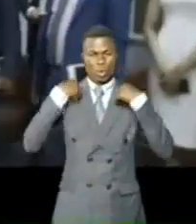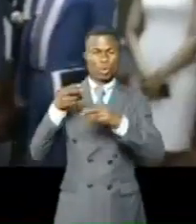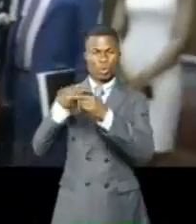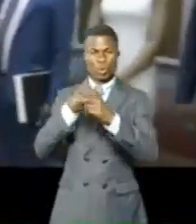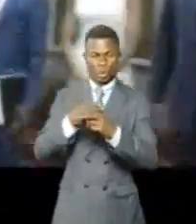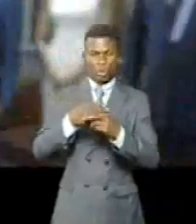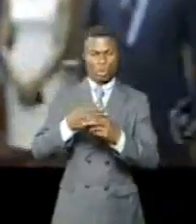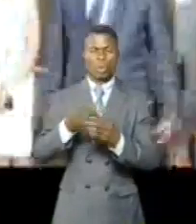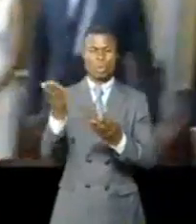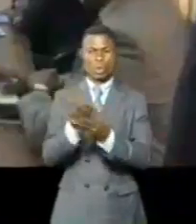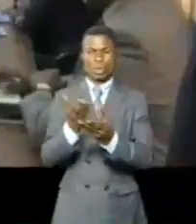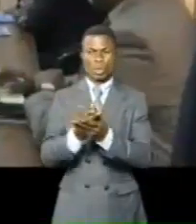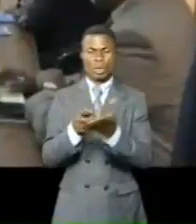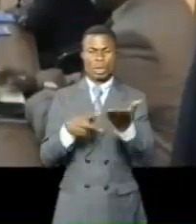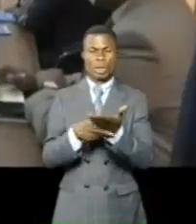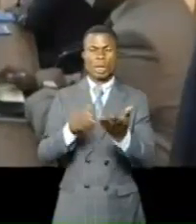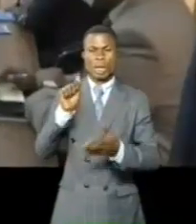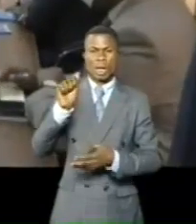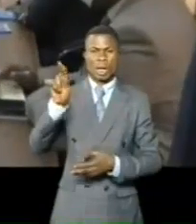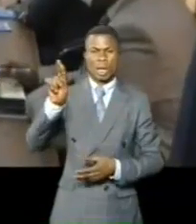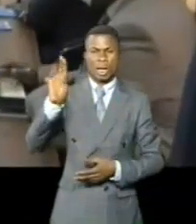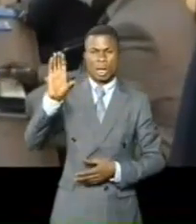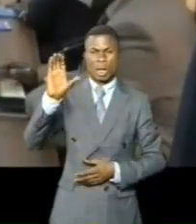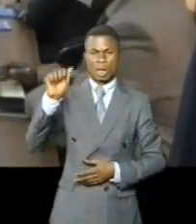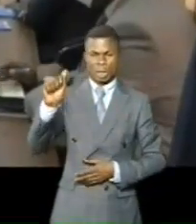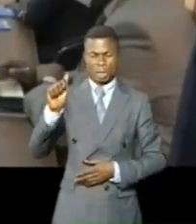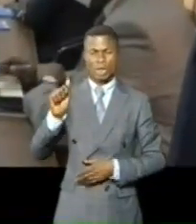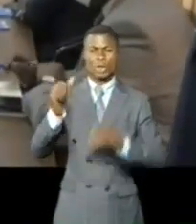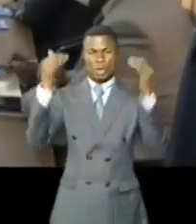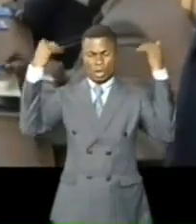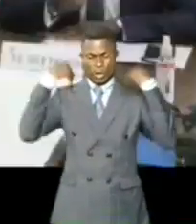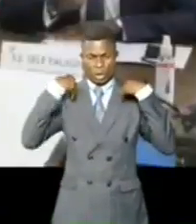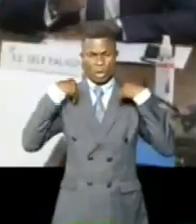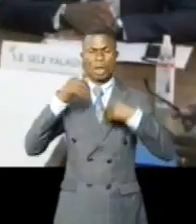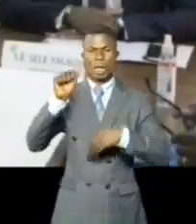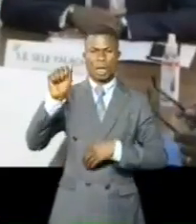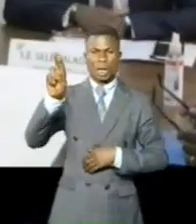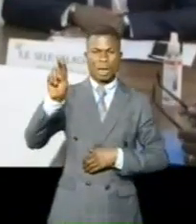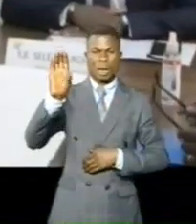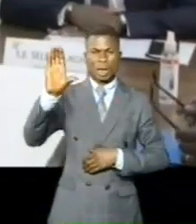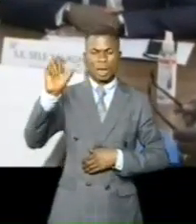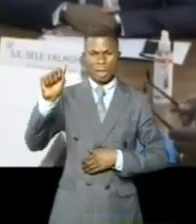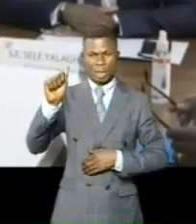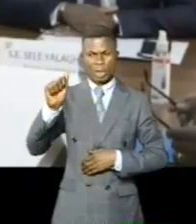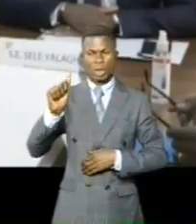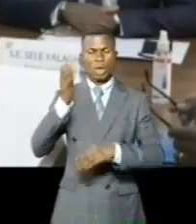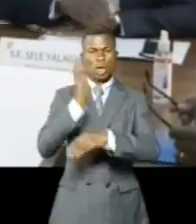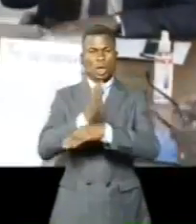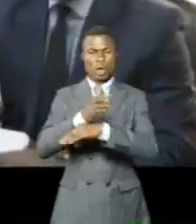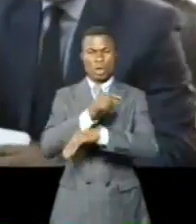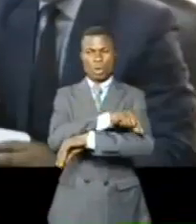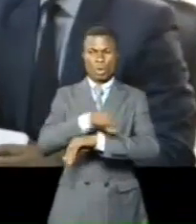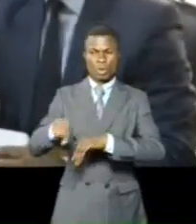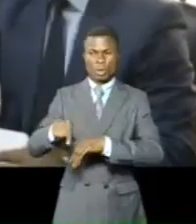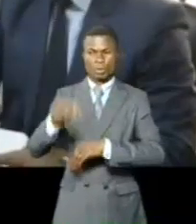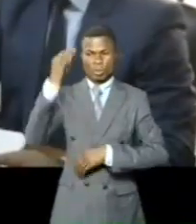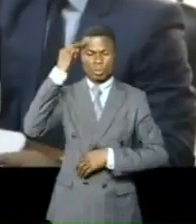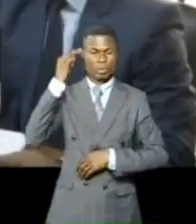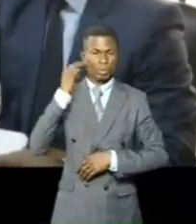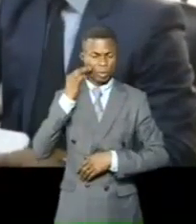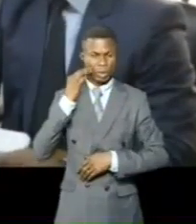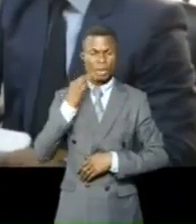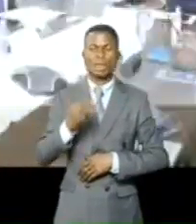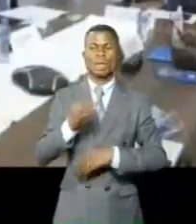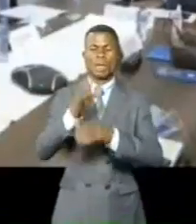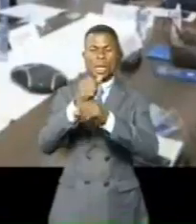des assurances ARCA en sigle. Au cours de la réunion avec le leadership de l'ARCA, entendu comme conseil d'administration, le ministre a été